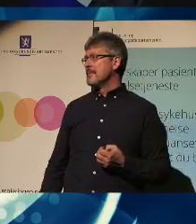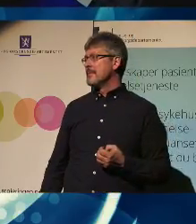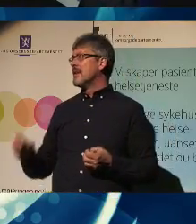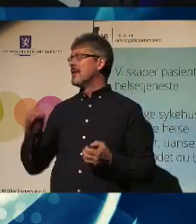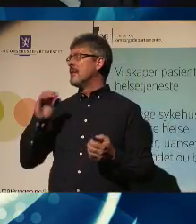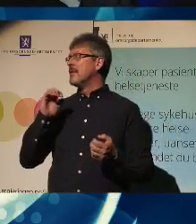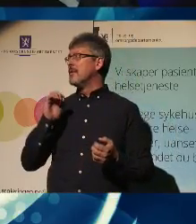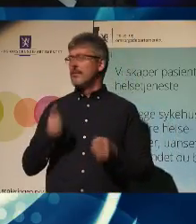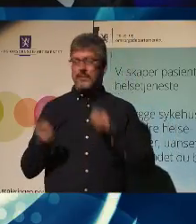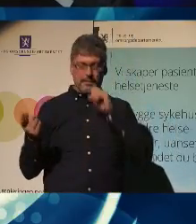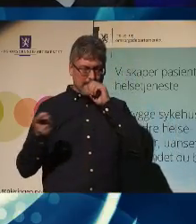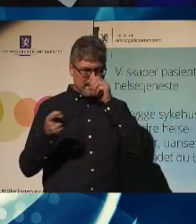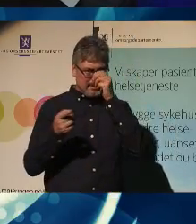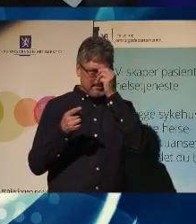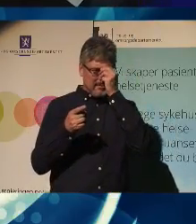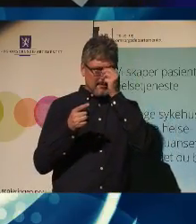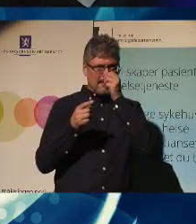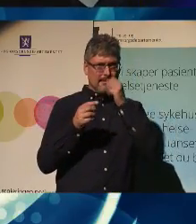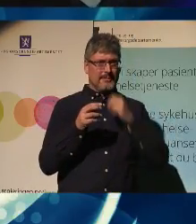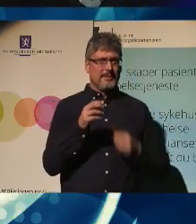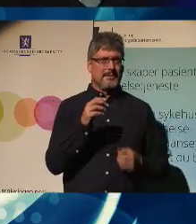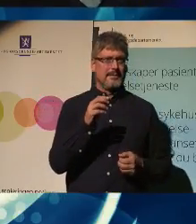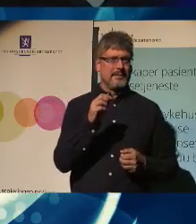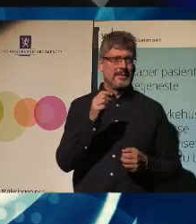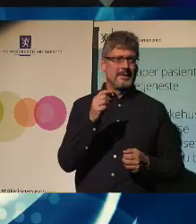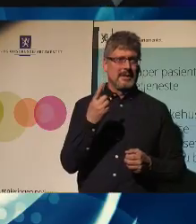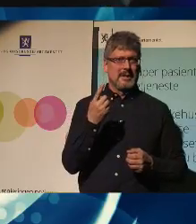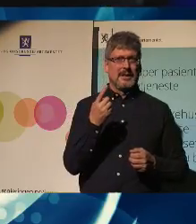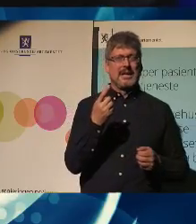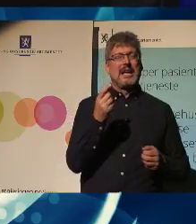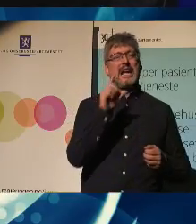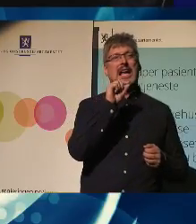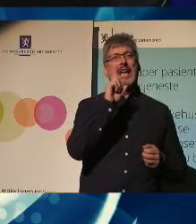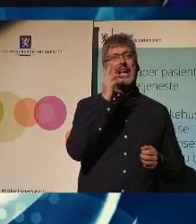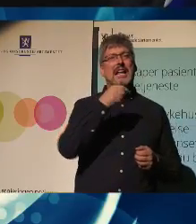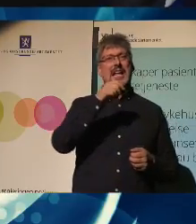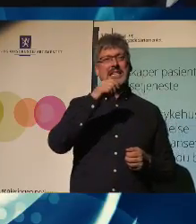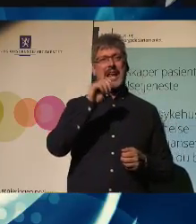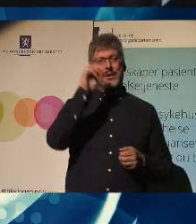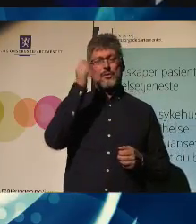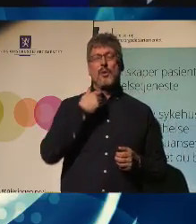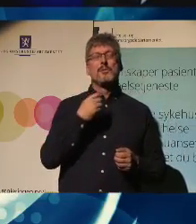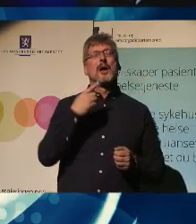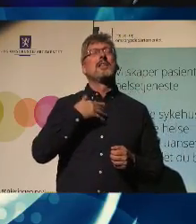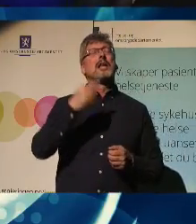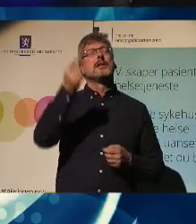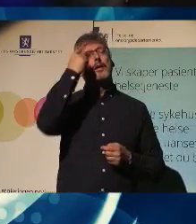Sherlock Holmes hadde jo en tenkestøtte. Dette Dr. Watson.